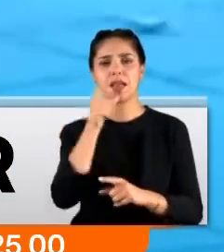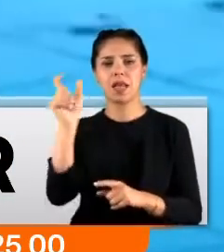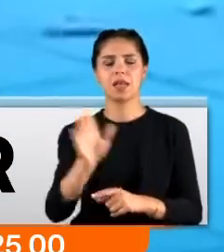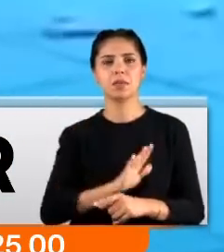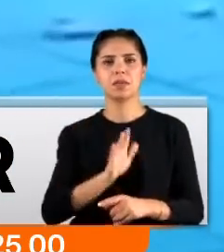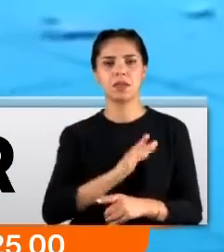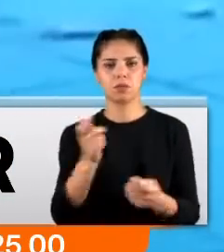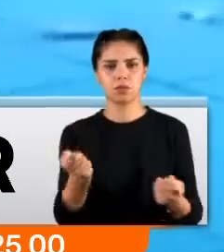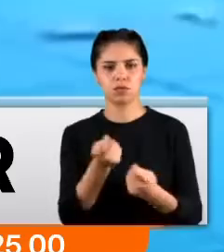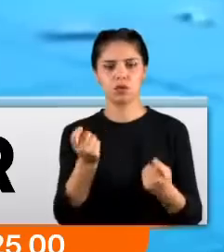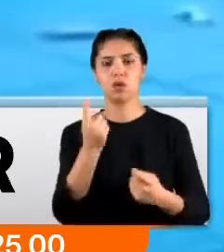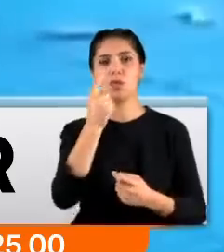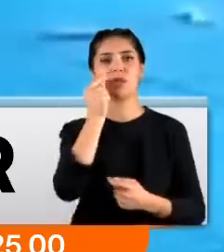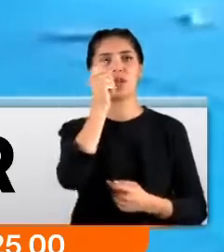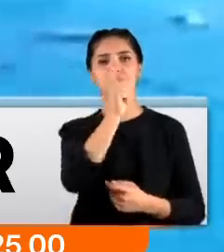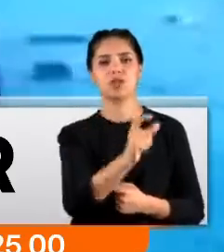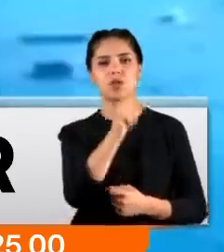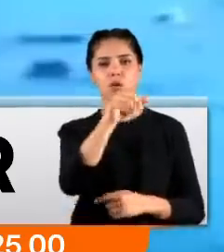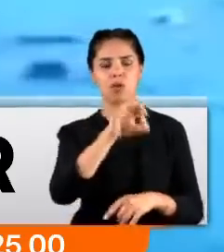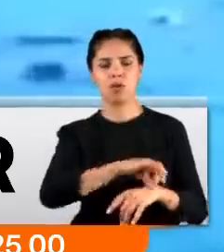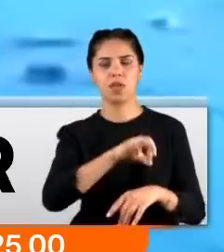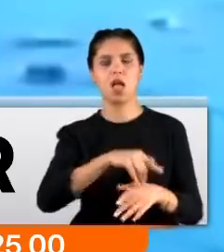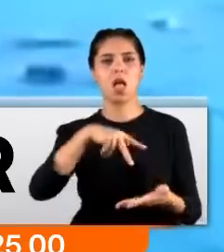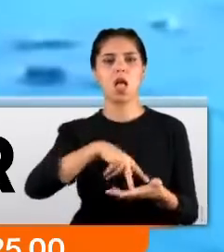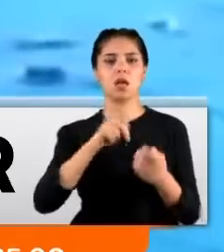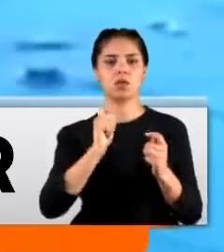sakinleştirmeye çalışıyor, içlerinden biri ise o an ayakta